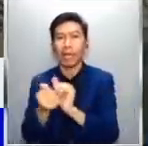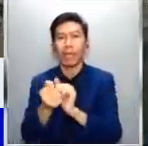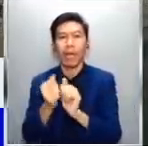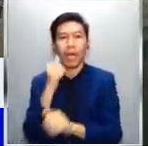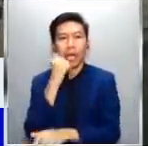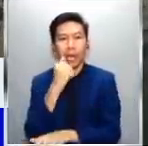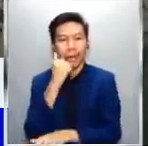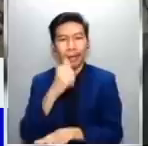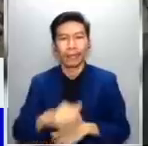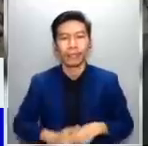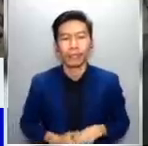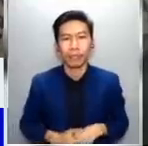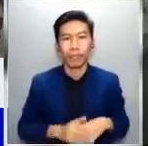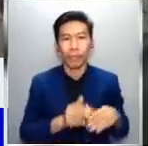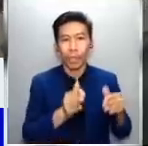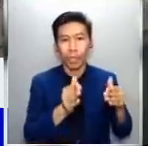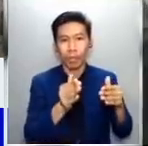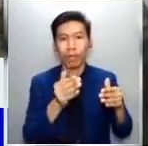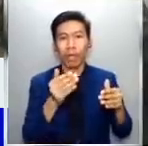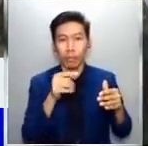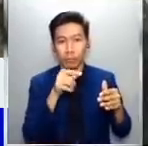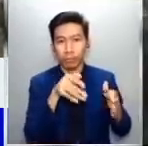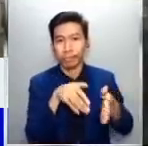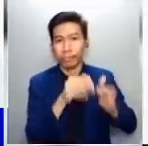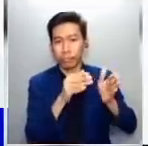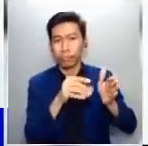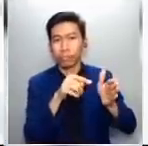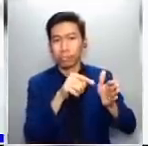ng establishment na